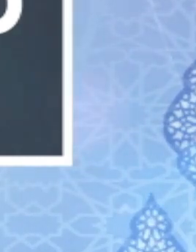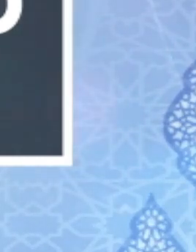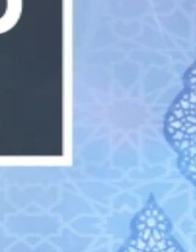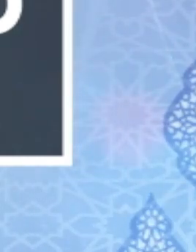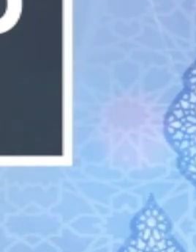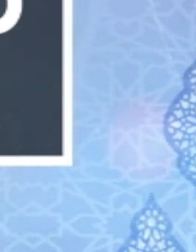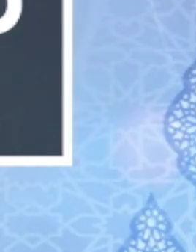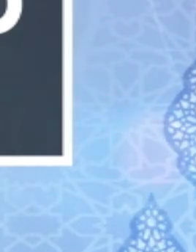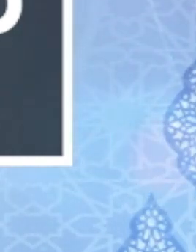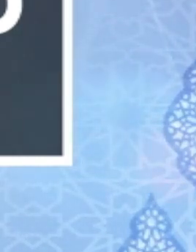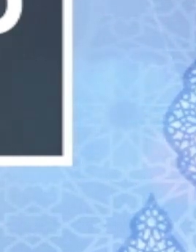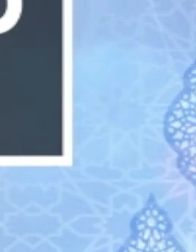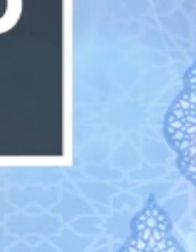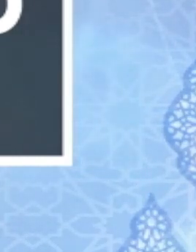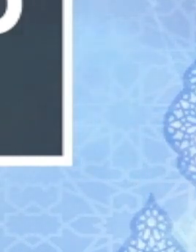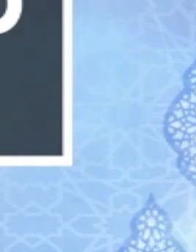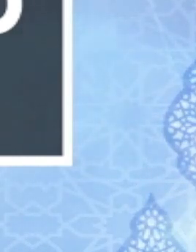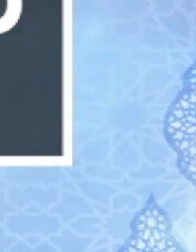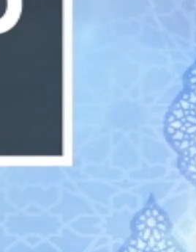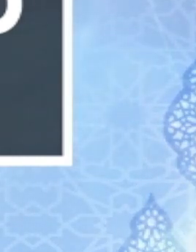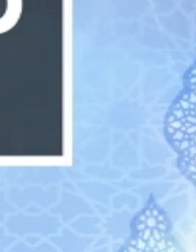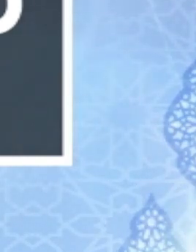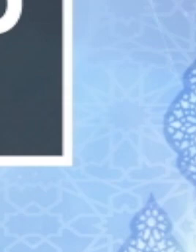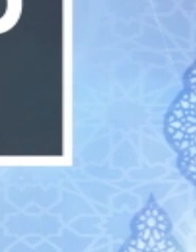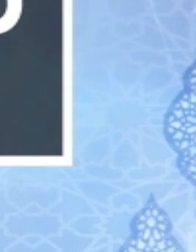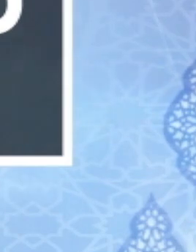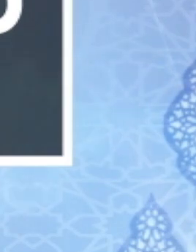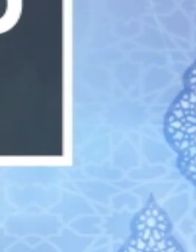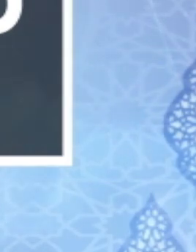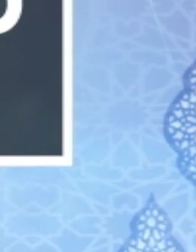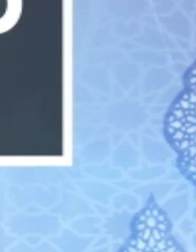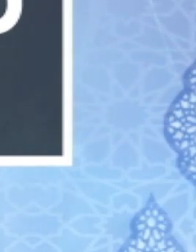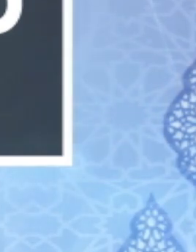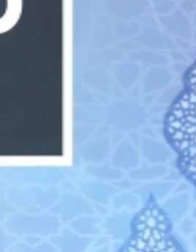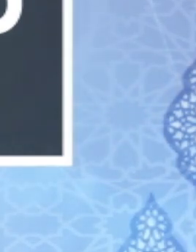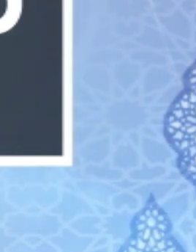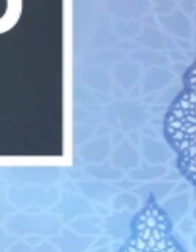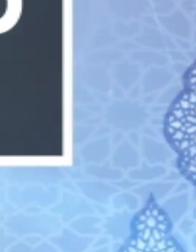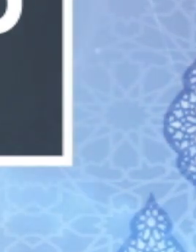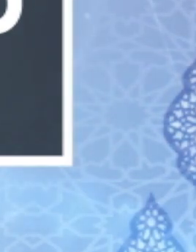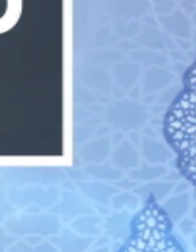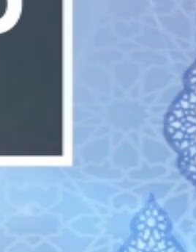كنوز تحيل مدارك الظلماء نوراً.